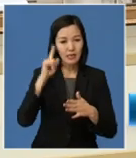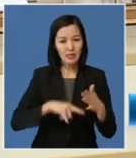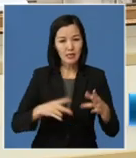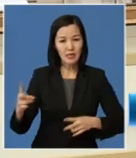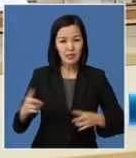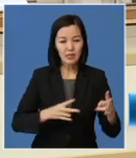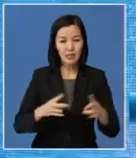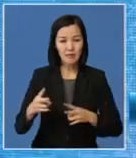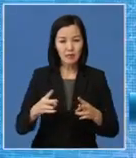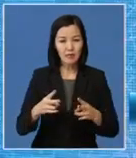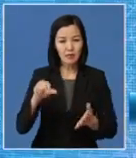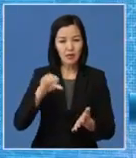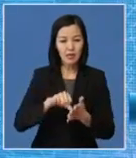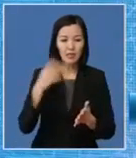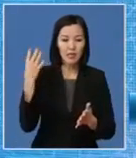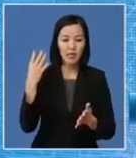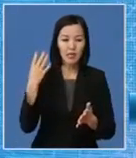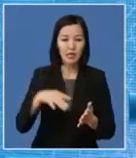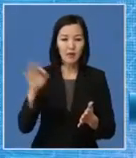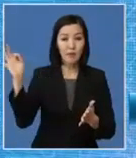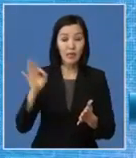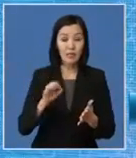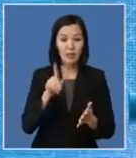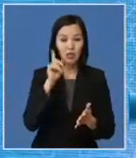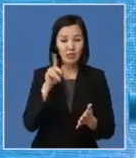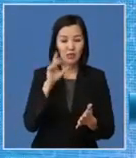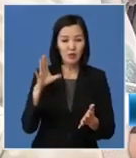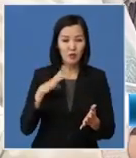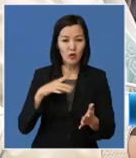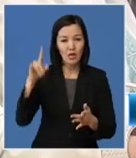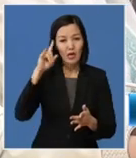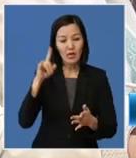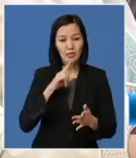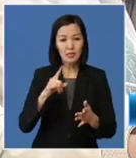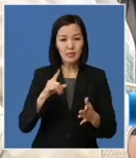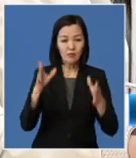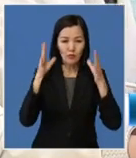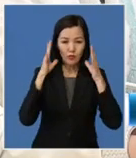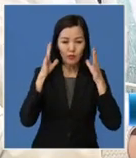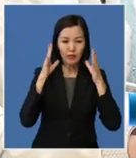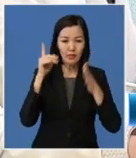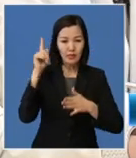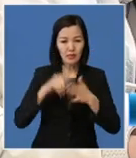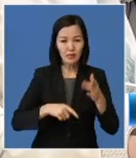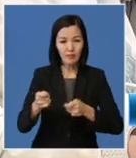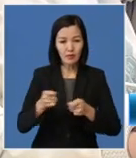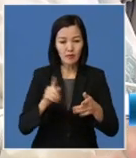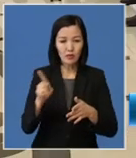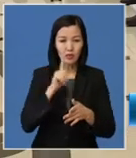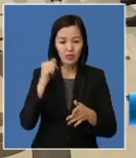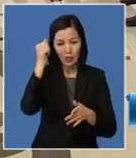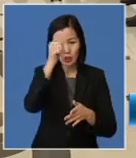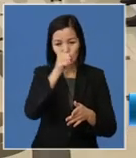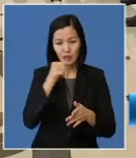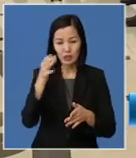әрекеттерге қатысқандардың 40% жастар екенін анықтаған. Сондықтан Қазақстан мұсылмандары діни басқармасы жастар жылында жас буынның